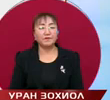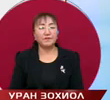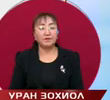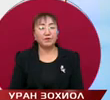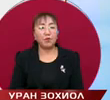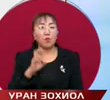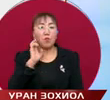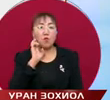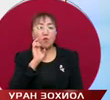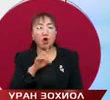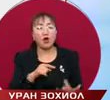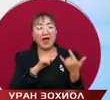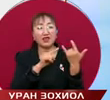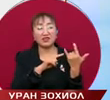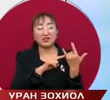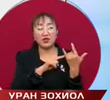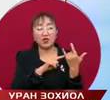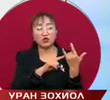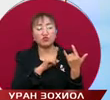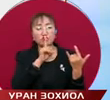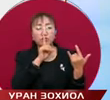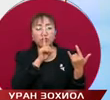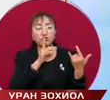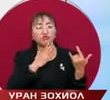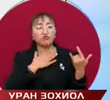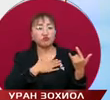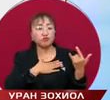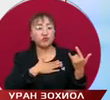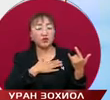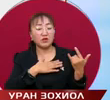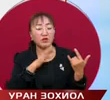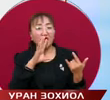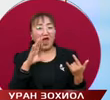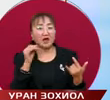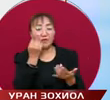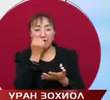Боратыг номхон болохыг батлах баримтыг зохиолоос олоорой.